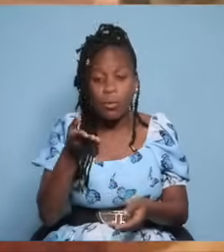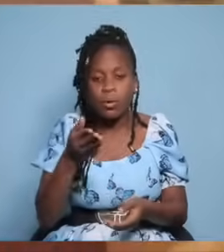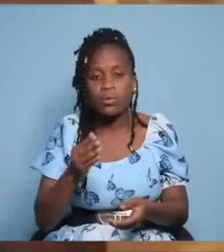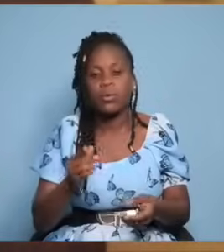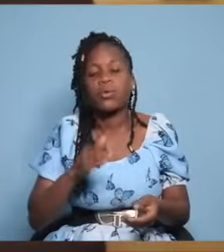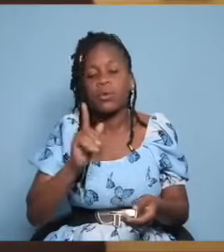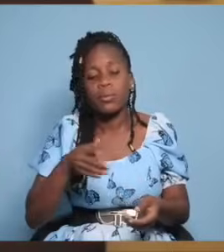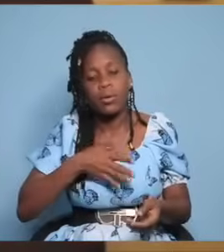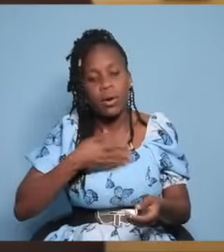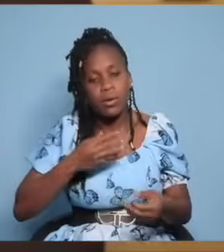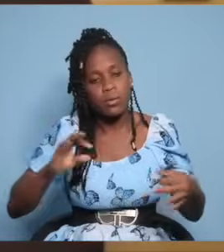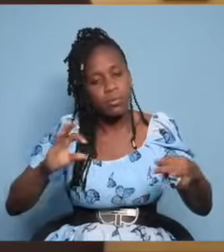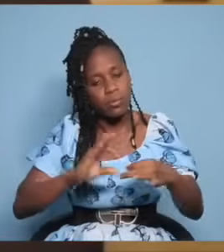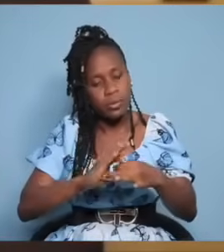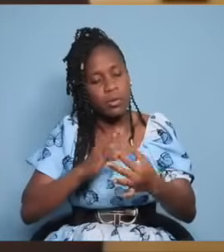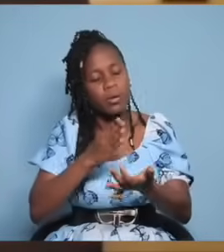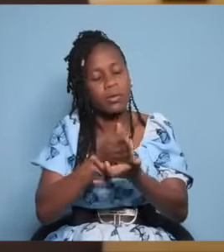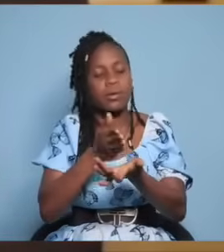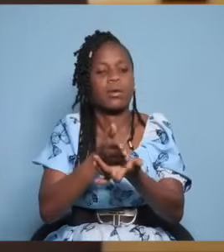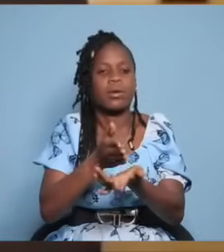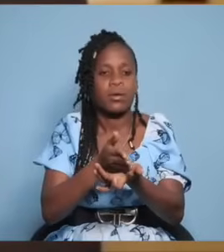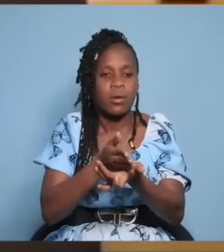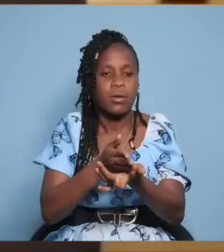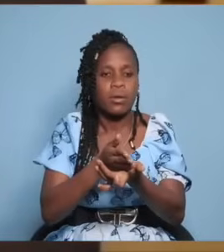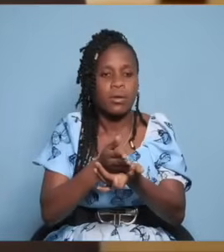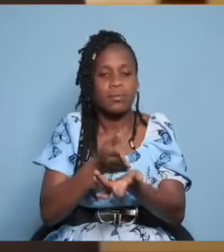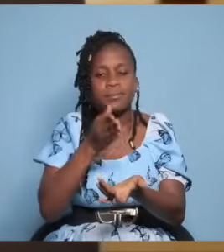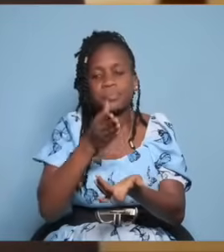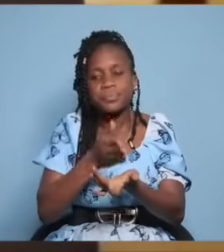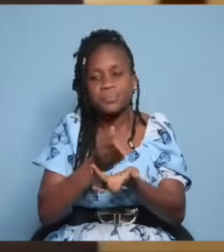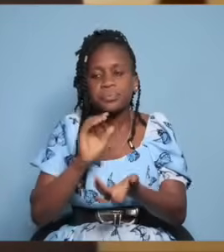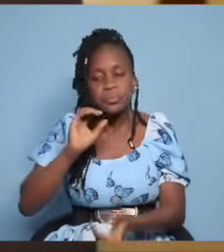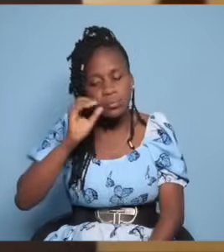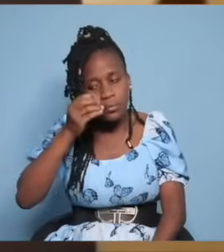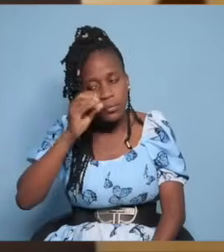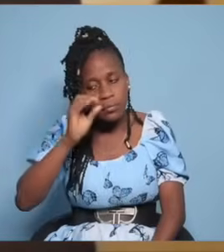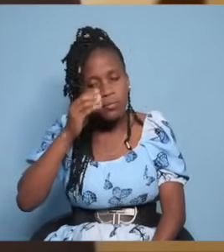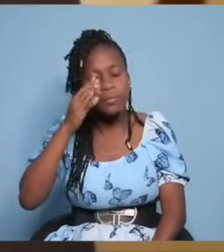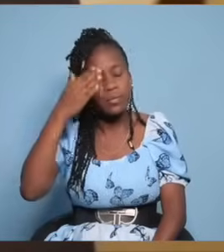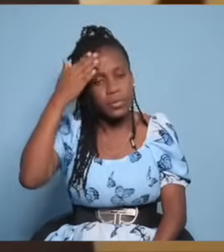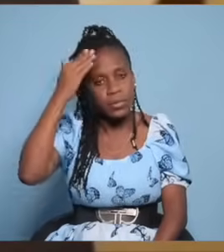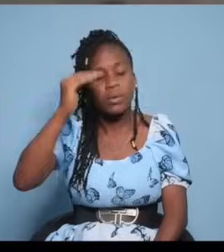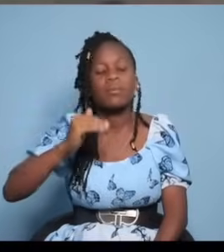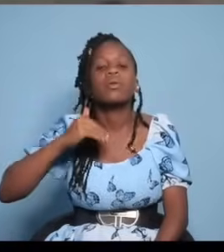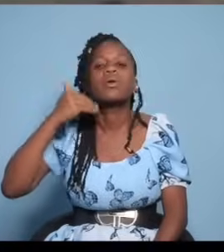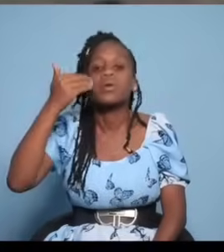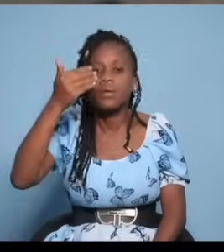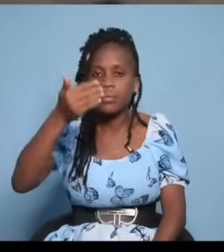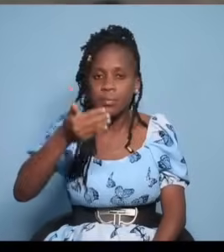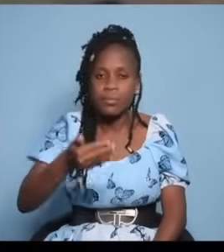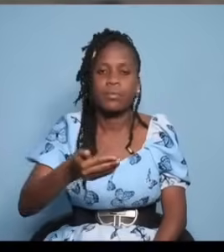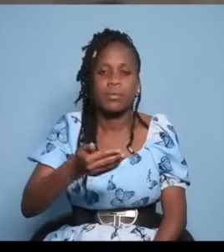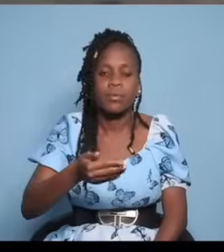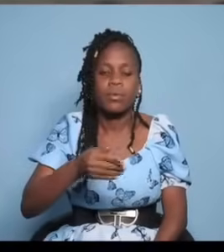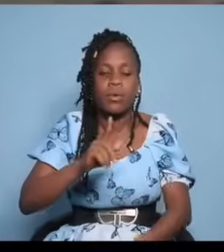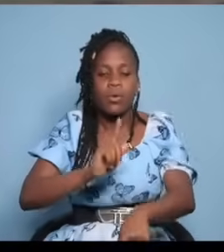Duru za kijasusi zikarudi mpaka ndani kabisa, zikaja kung'amua kitu kimoja, ya kwamba wakati makamu wa rais anaenda